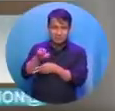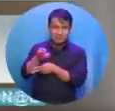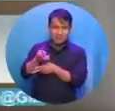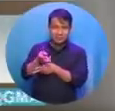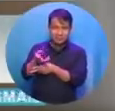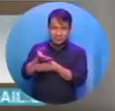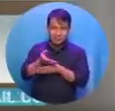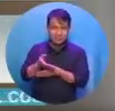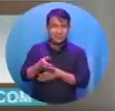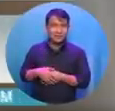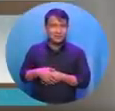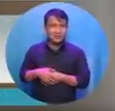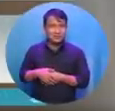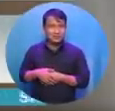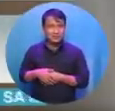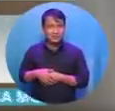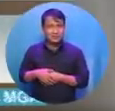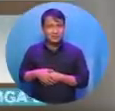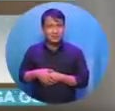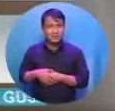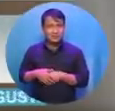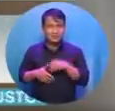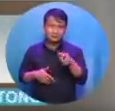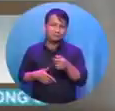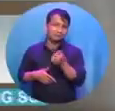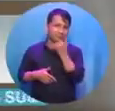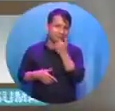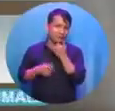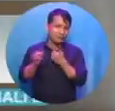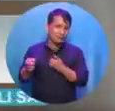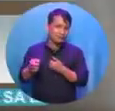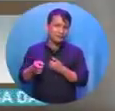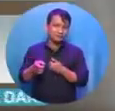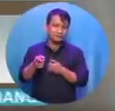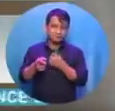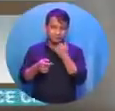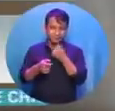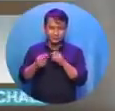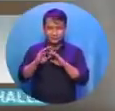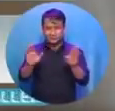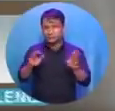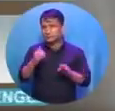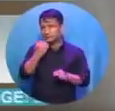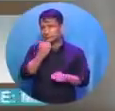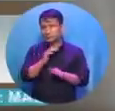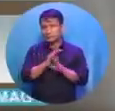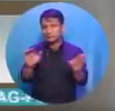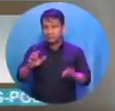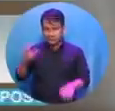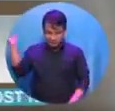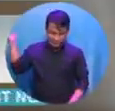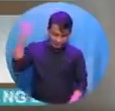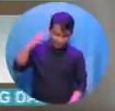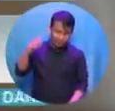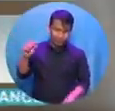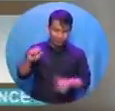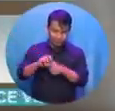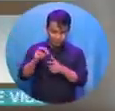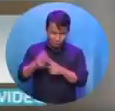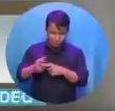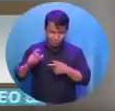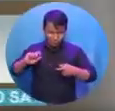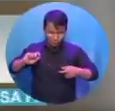Kaya teka muna, mali. Nung malaman mo na may asawa na siya, kahit masabihin pinupok-pok siya o